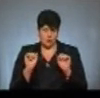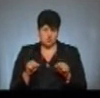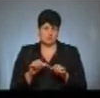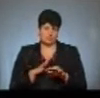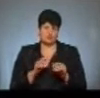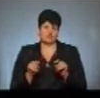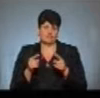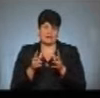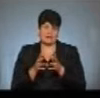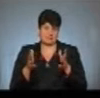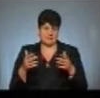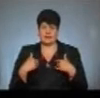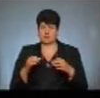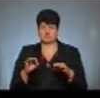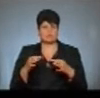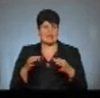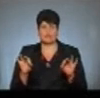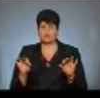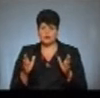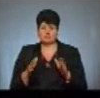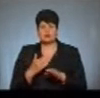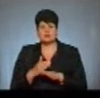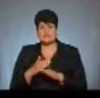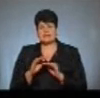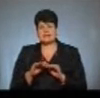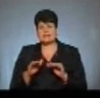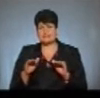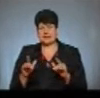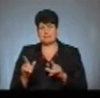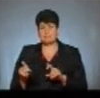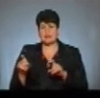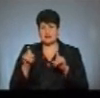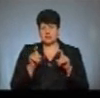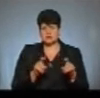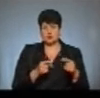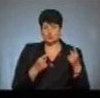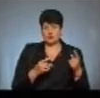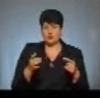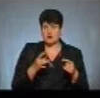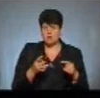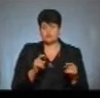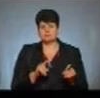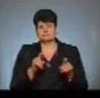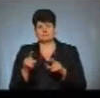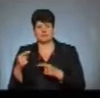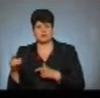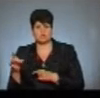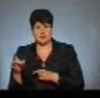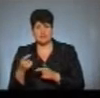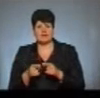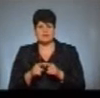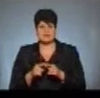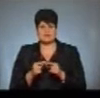але нам не дозволили, і тому частина дітей переїжджали з одного району в інший район, але ці відстані